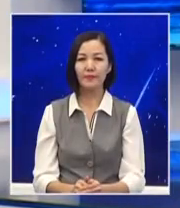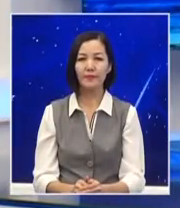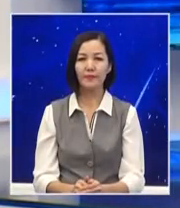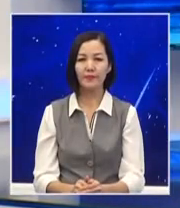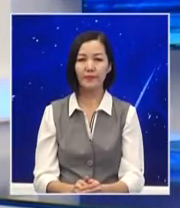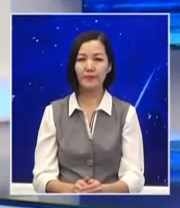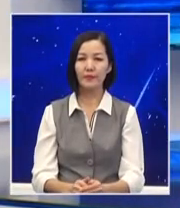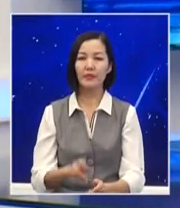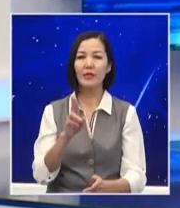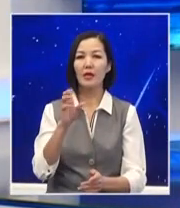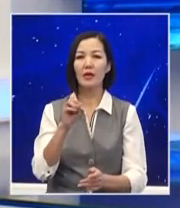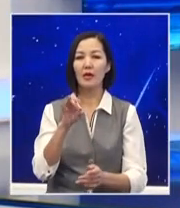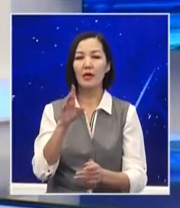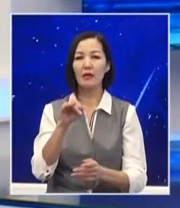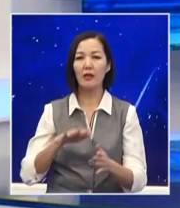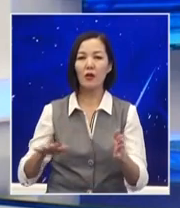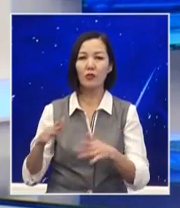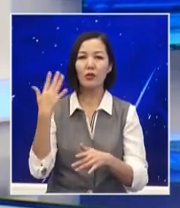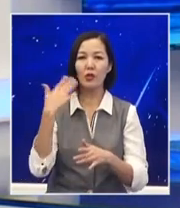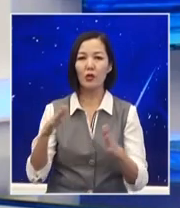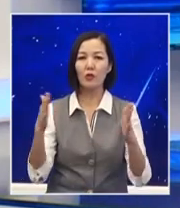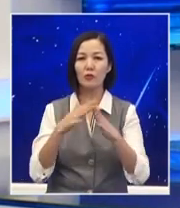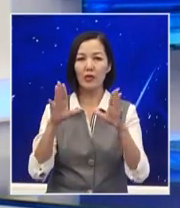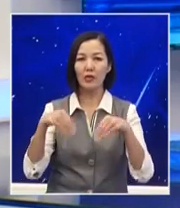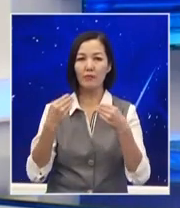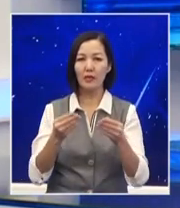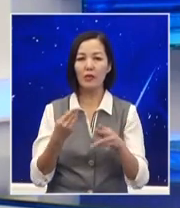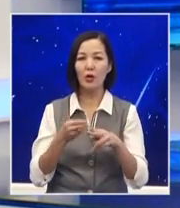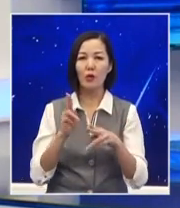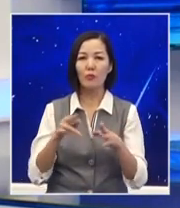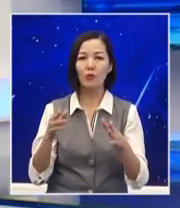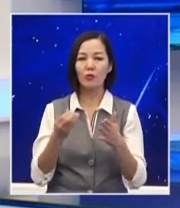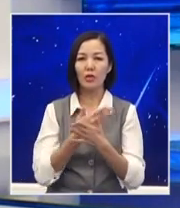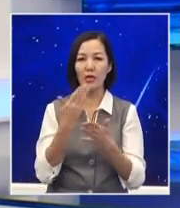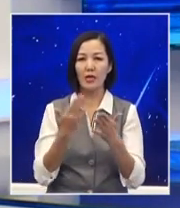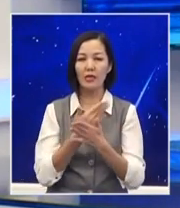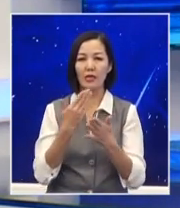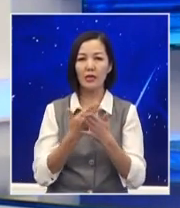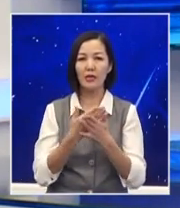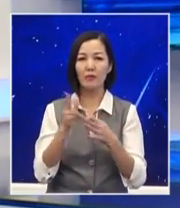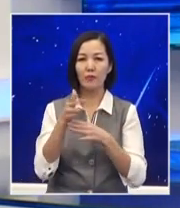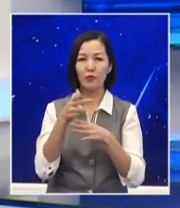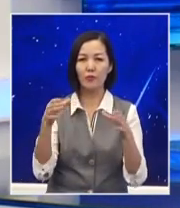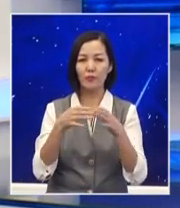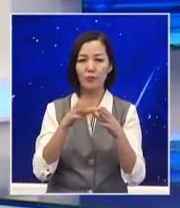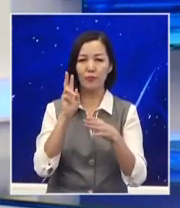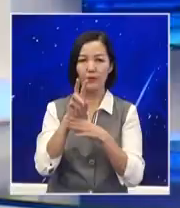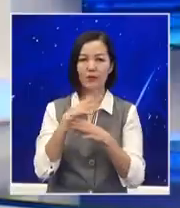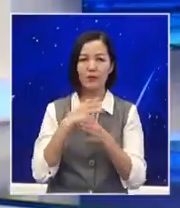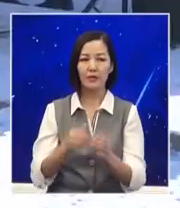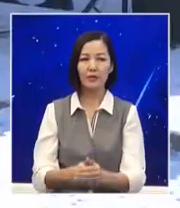Айтулы күні Қаратал ауданында 50 шаңырақ берілді. Бұл қуанышқа куә болып қайтқан тілшіміз тарқатсын.